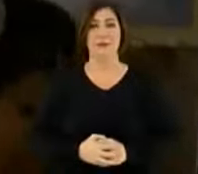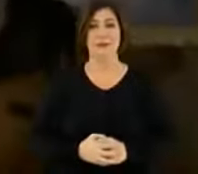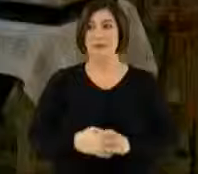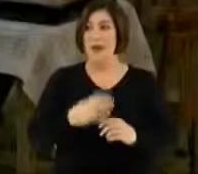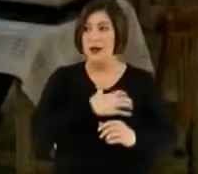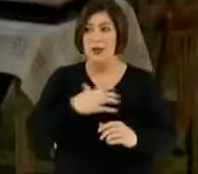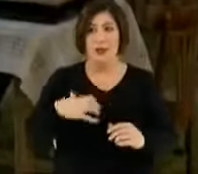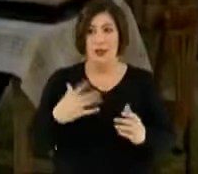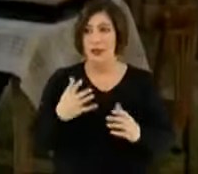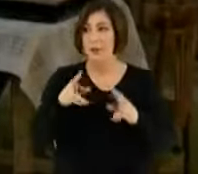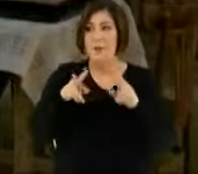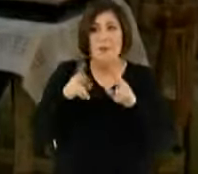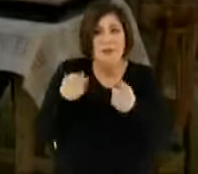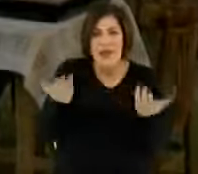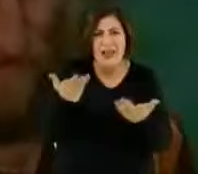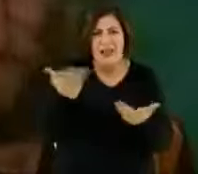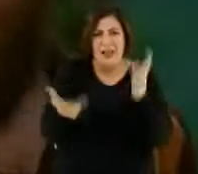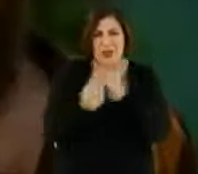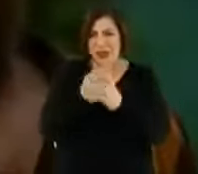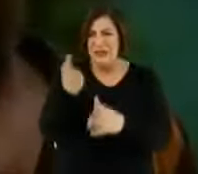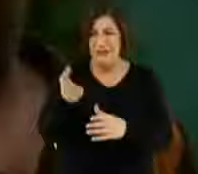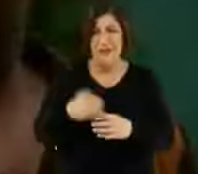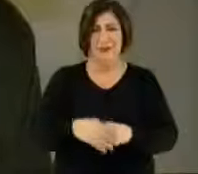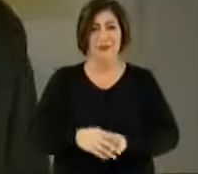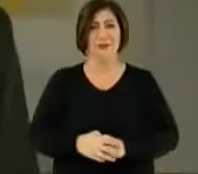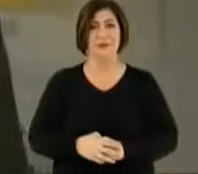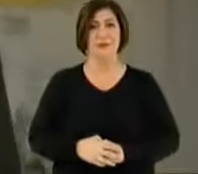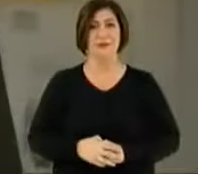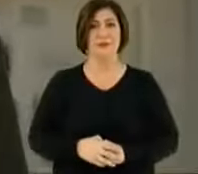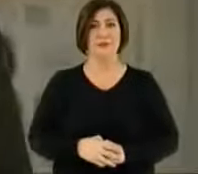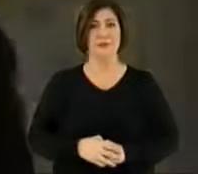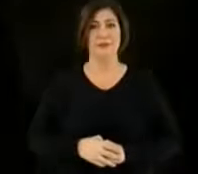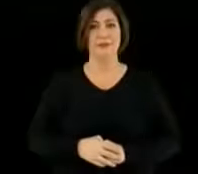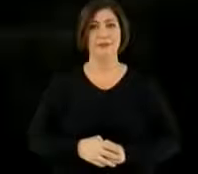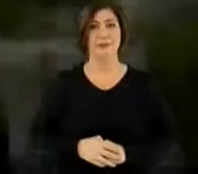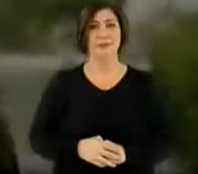Lan Mert! Mert ya! Oğlum nereden çıktın lan sen?